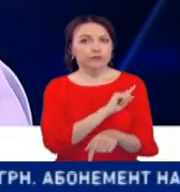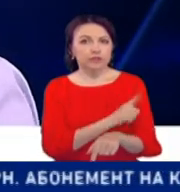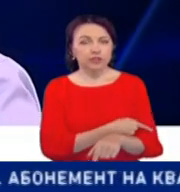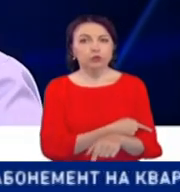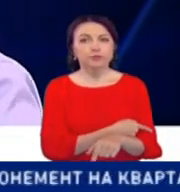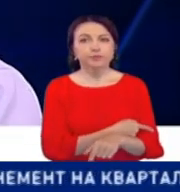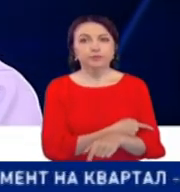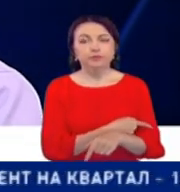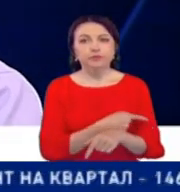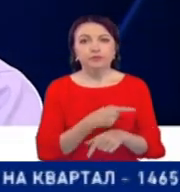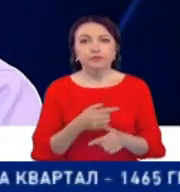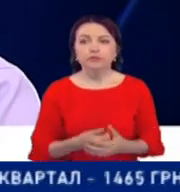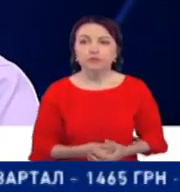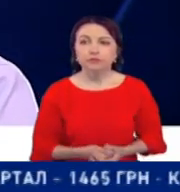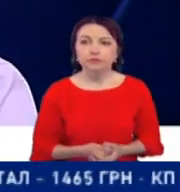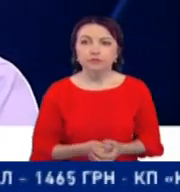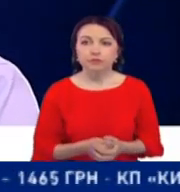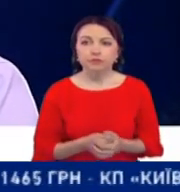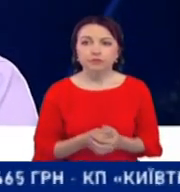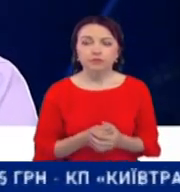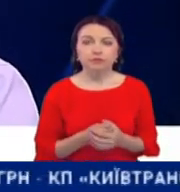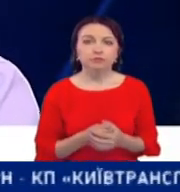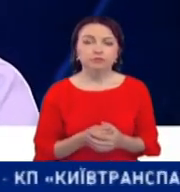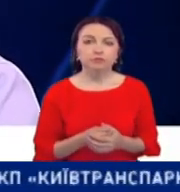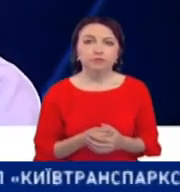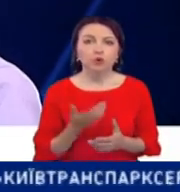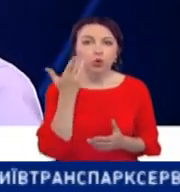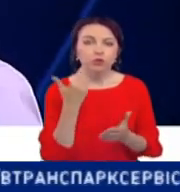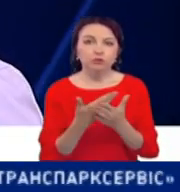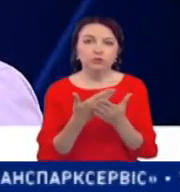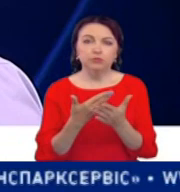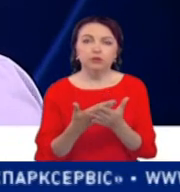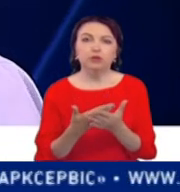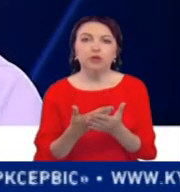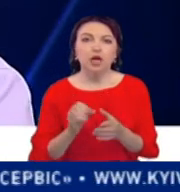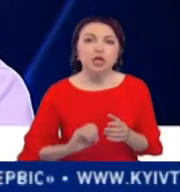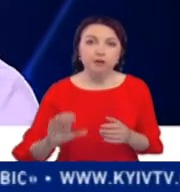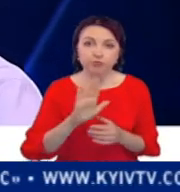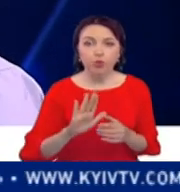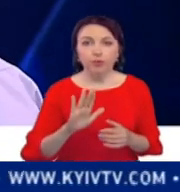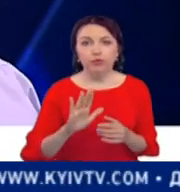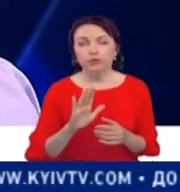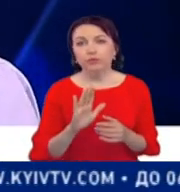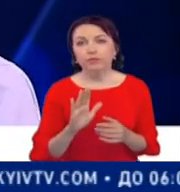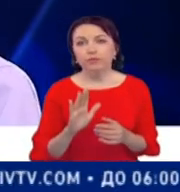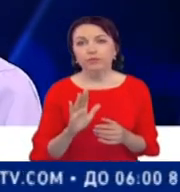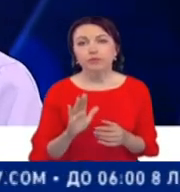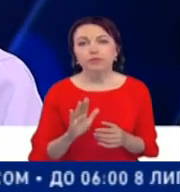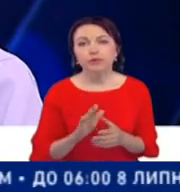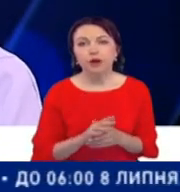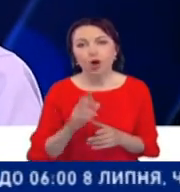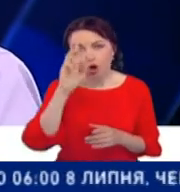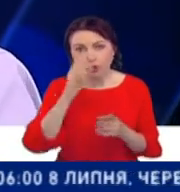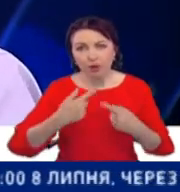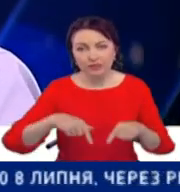сказав, інституалізація громадянського суспільства, коли, як на прикладі Європи, там non-government organization,